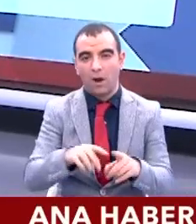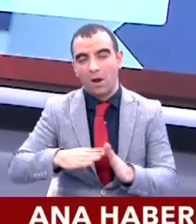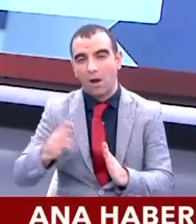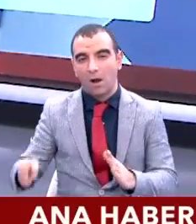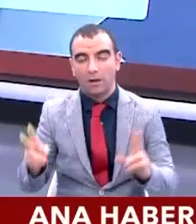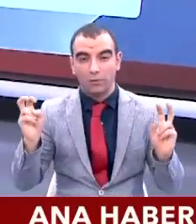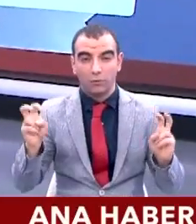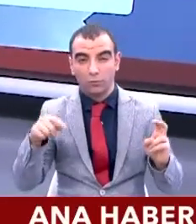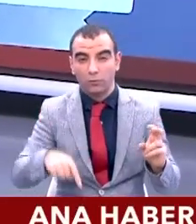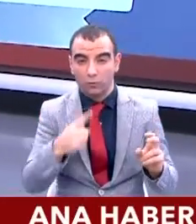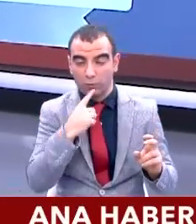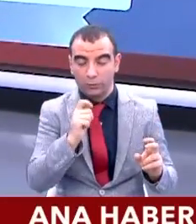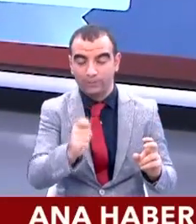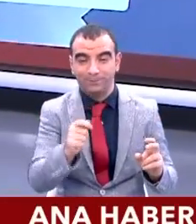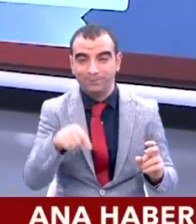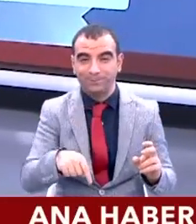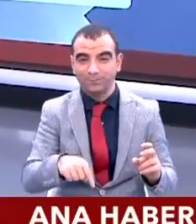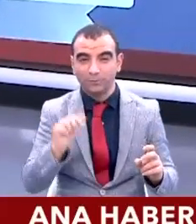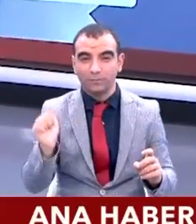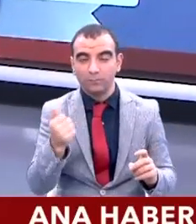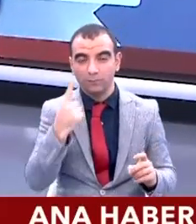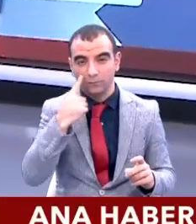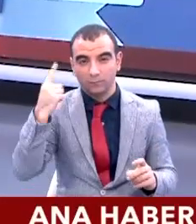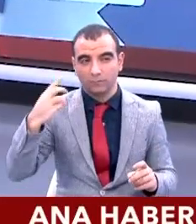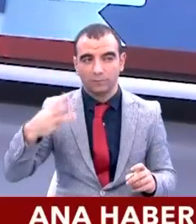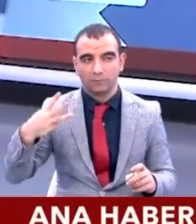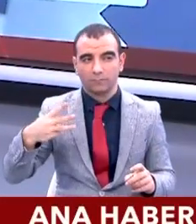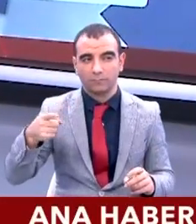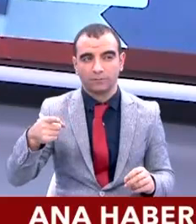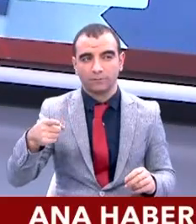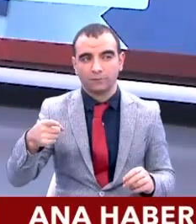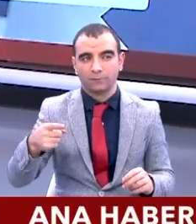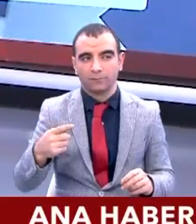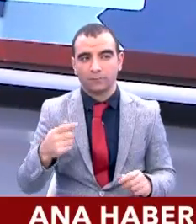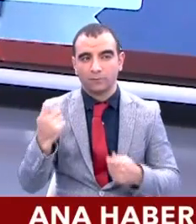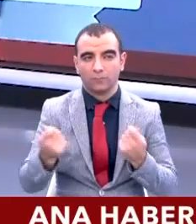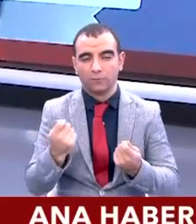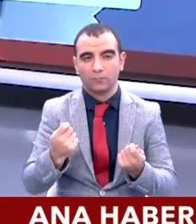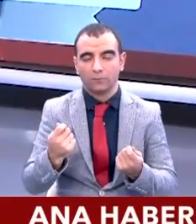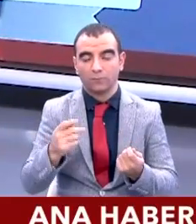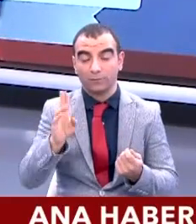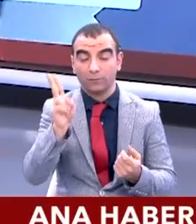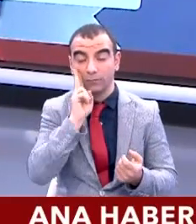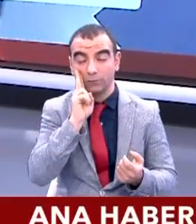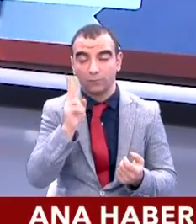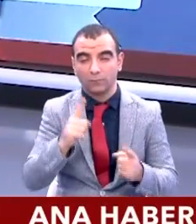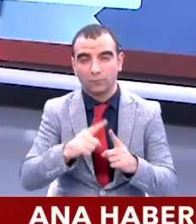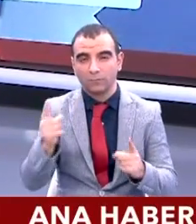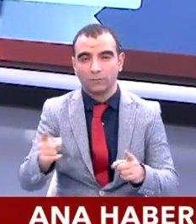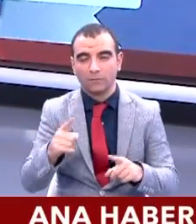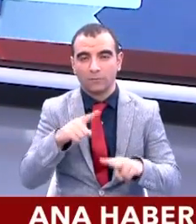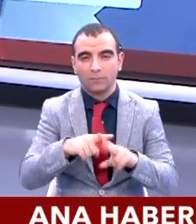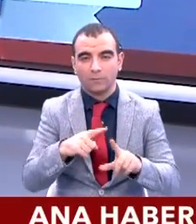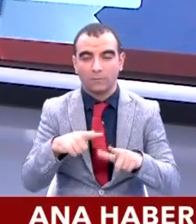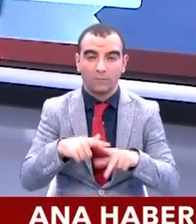isimlendirme meselesi terminoloji meselesi önemli Cumhurbaşkanı Erdoğan Eee işte son yeni nesil seçmene tek nüfus kuşağı denilmesini öneriyor